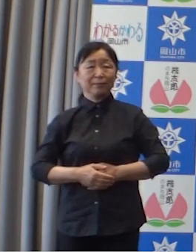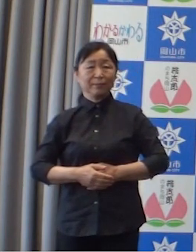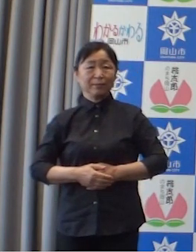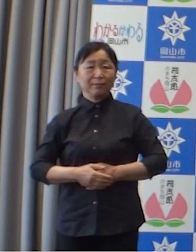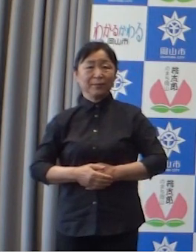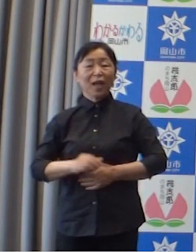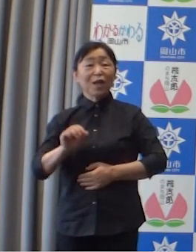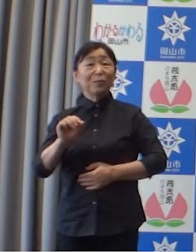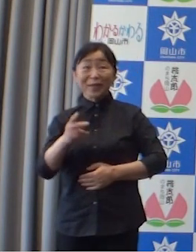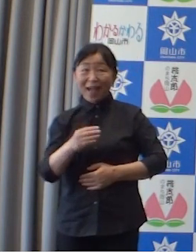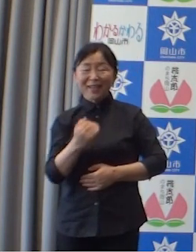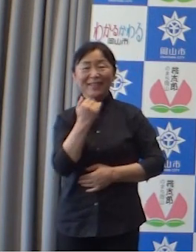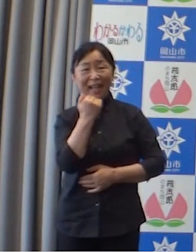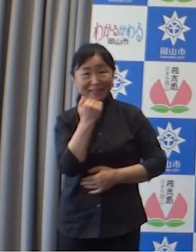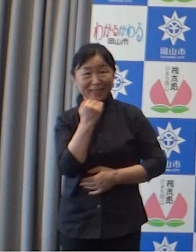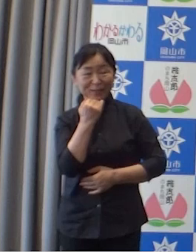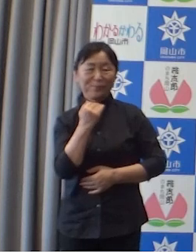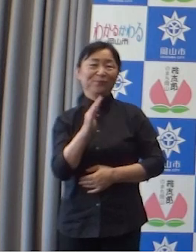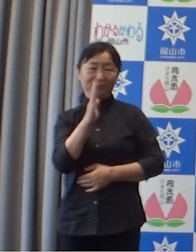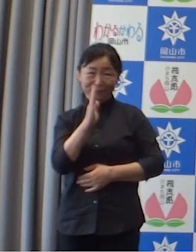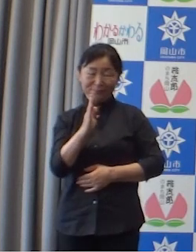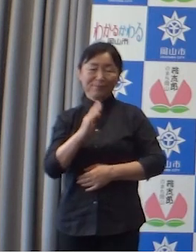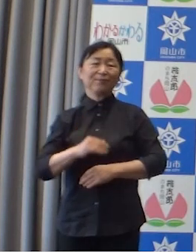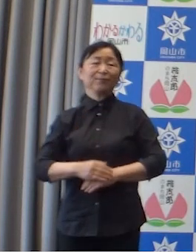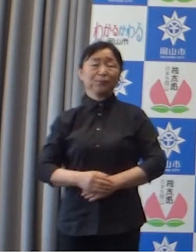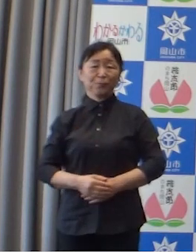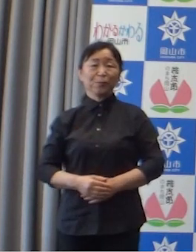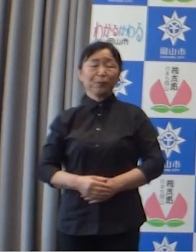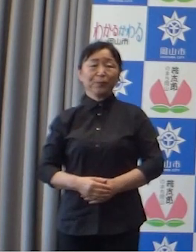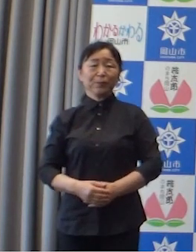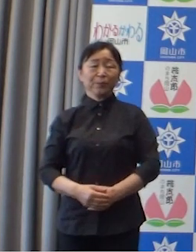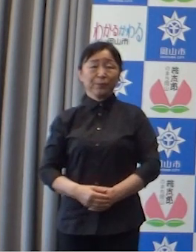また期待していただければと思います。